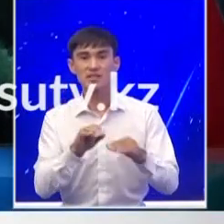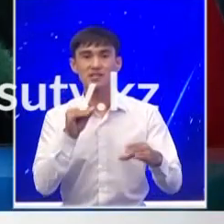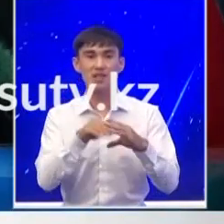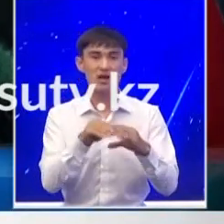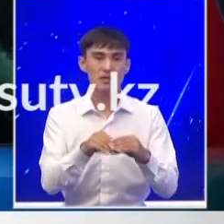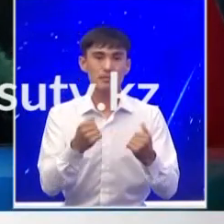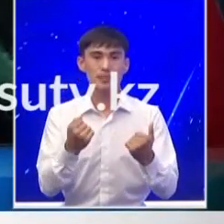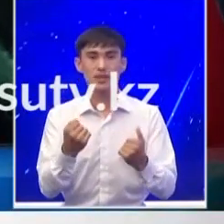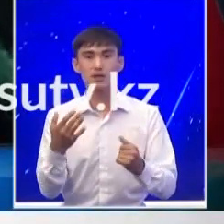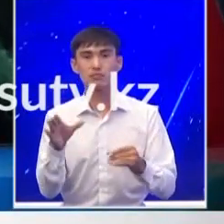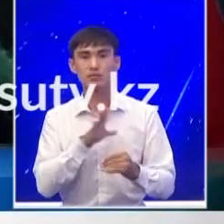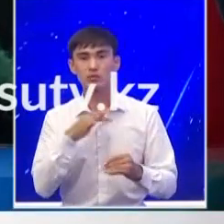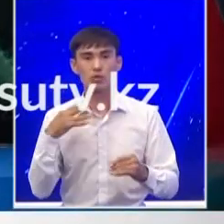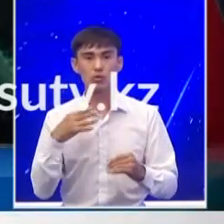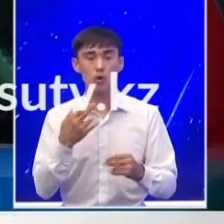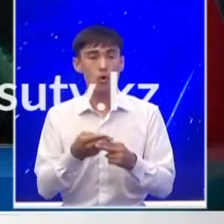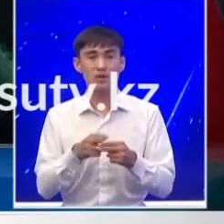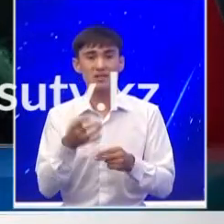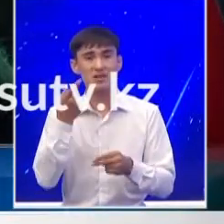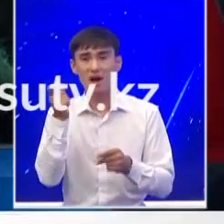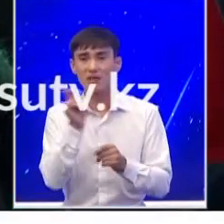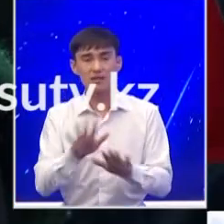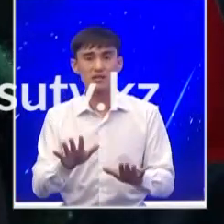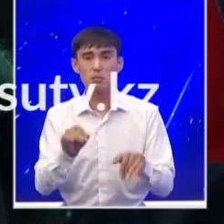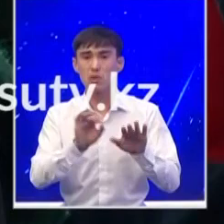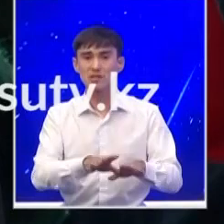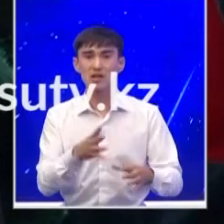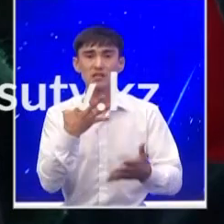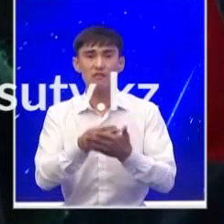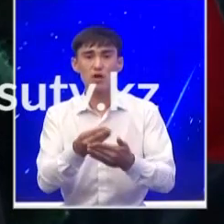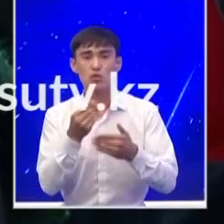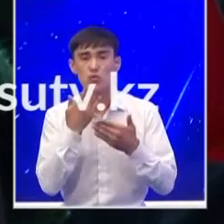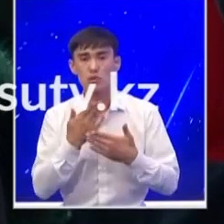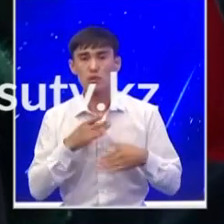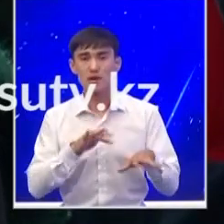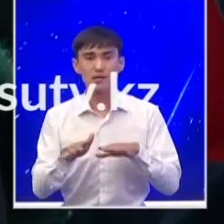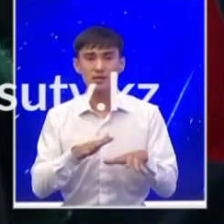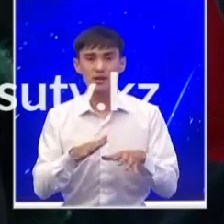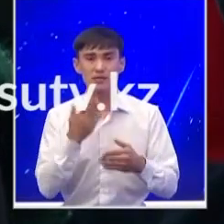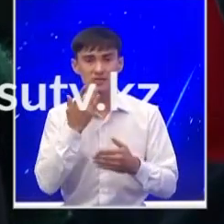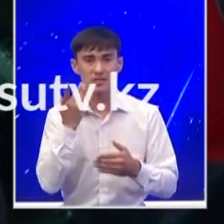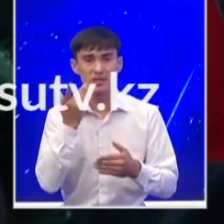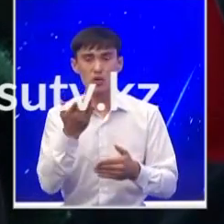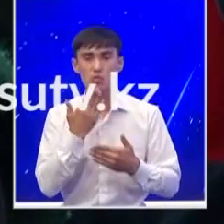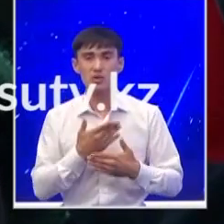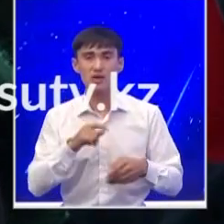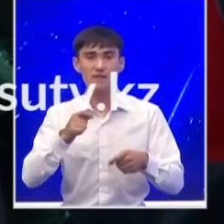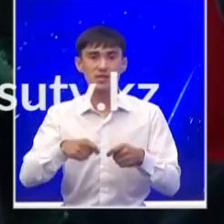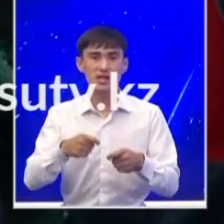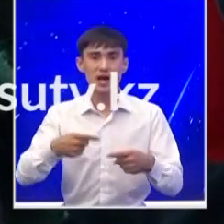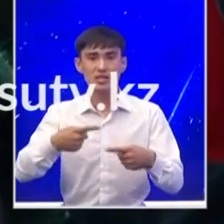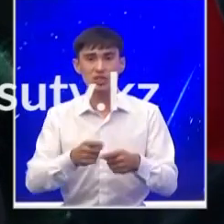общем, на таких работах. Но никогда не бросала свое любимое дело. Всегда любила вязать,